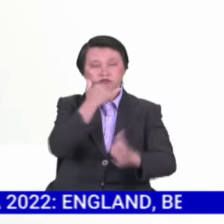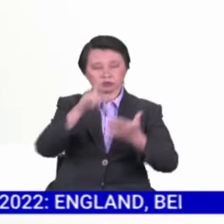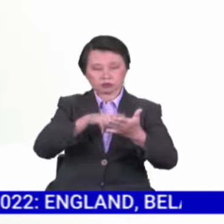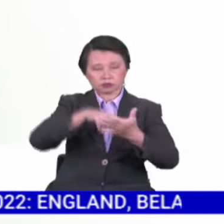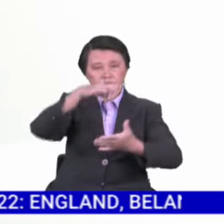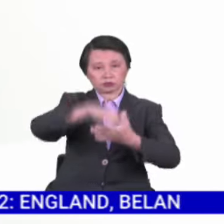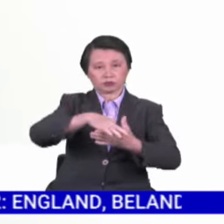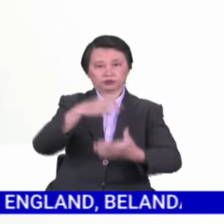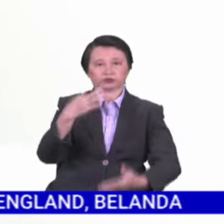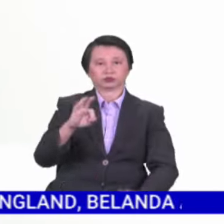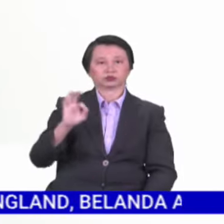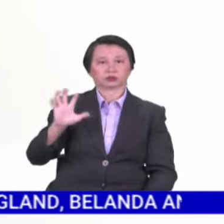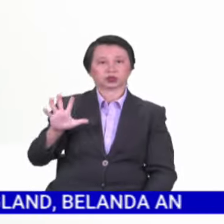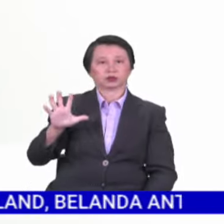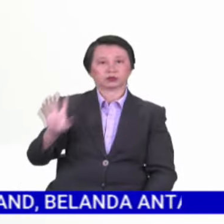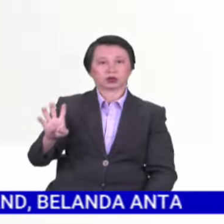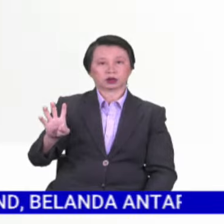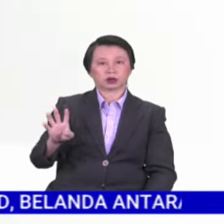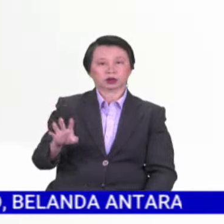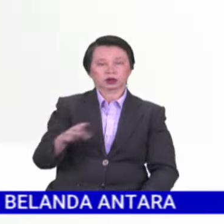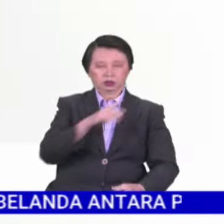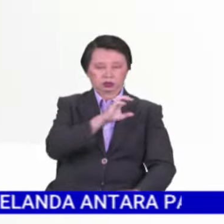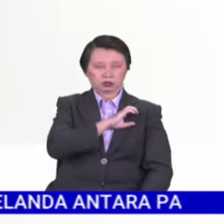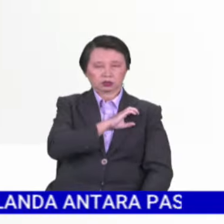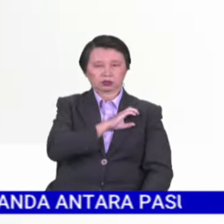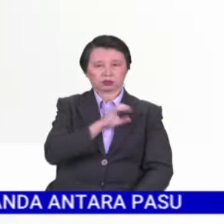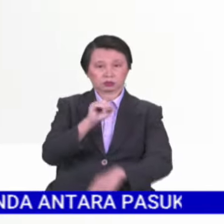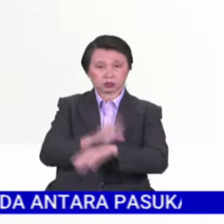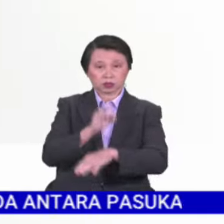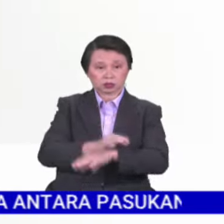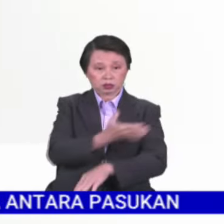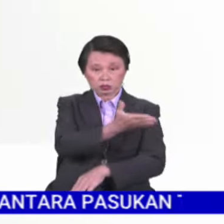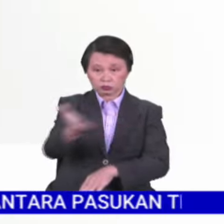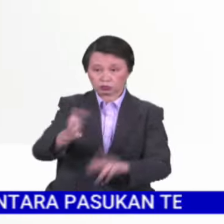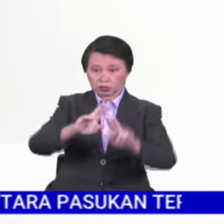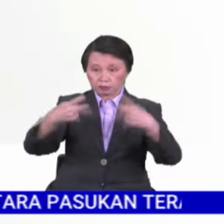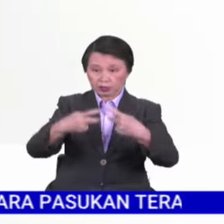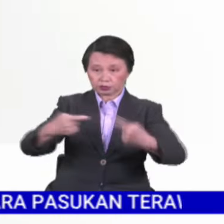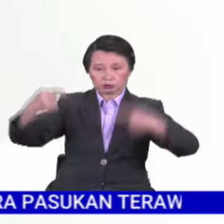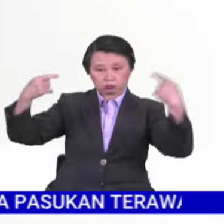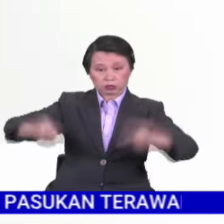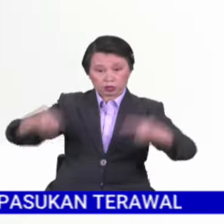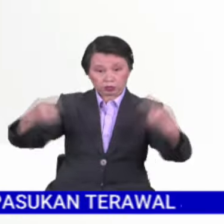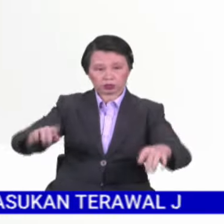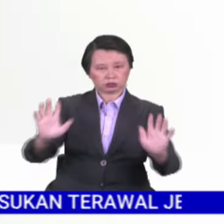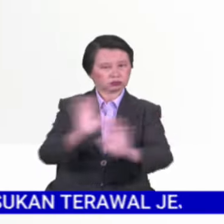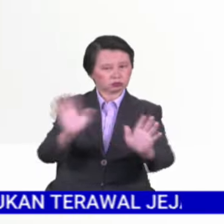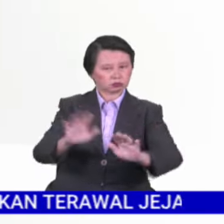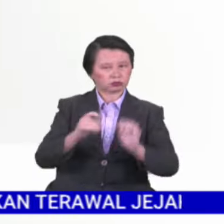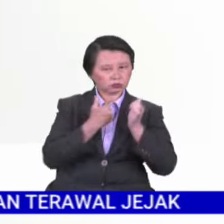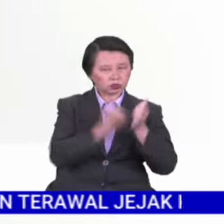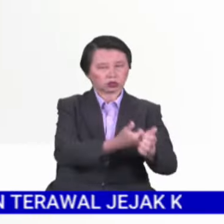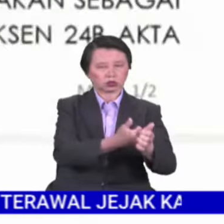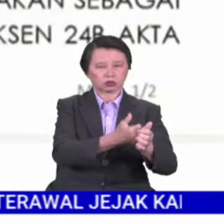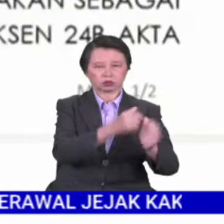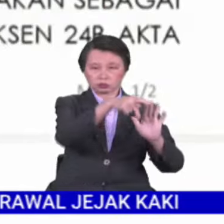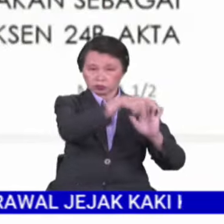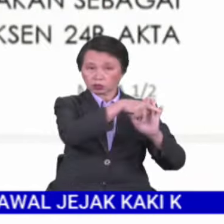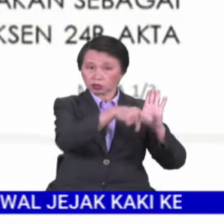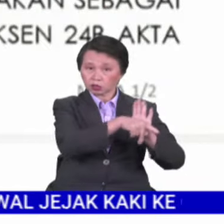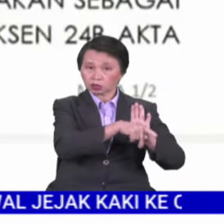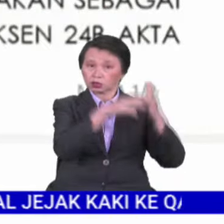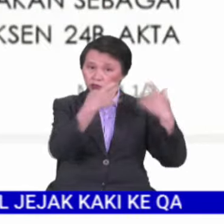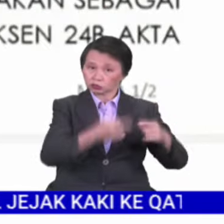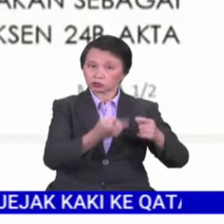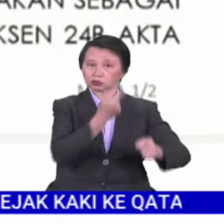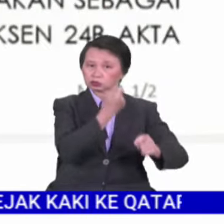Raya 1954. PDRM Perak menasihatkan semua parti bertanding supaya mematuhi segala peraturan yang